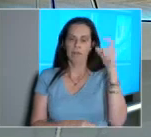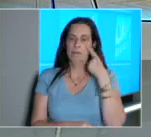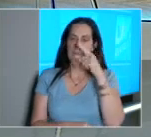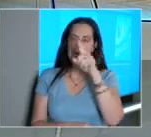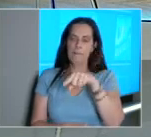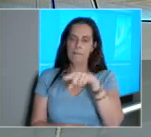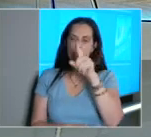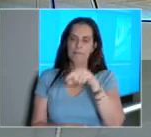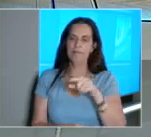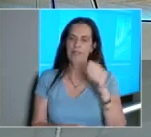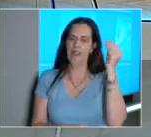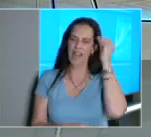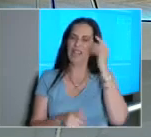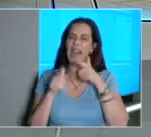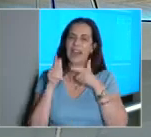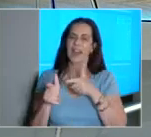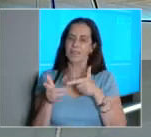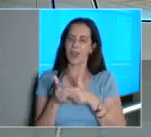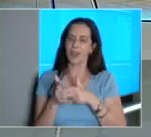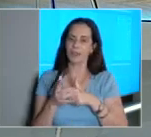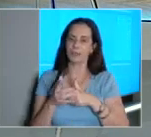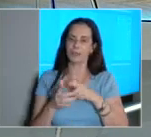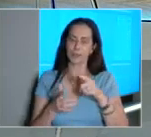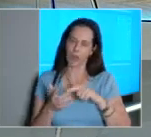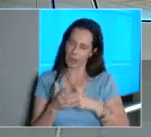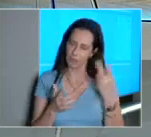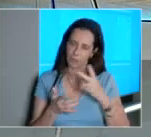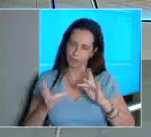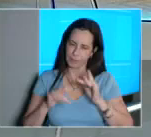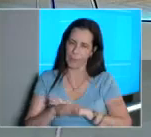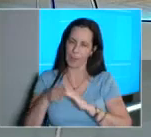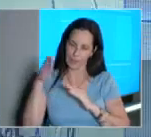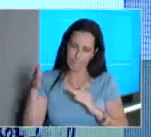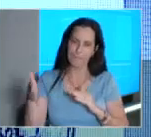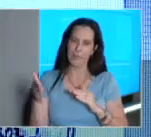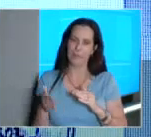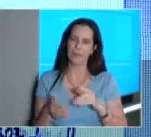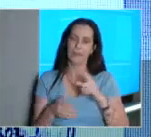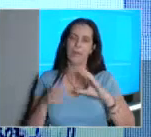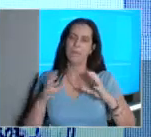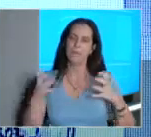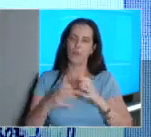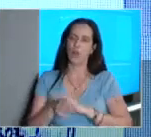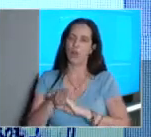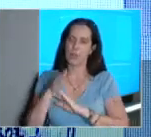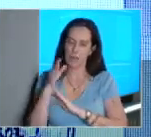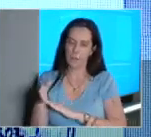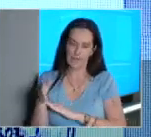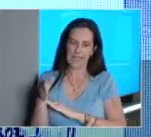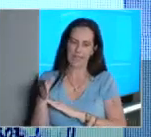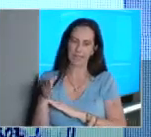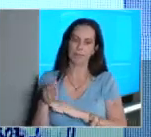לב, זו אנדרטה לזכר הקרבות בתוך הנגמש, הכוונה כמובן הקרבות בימין, בין מפלגות הימין, בין אנשי